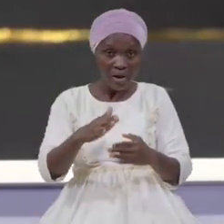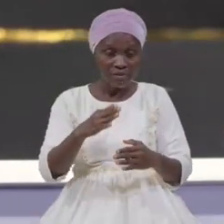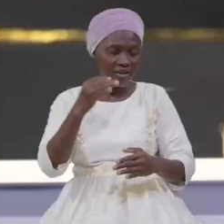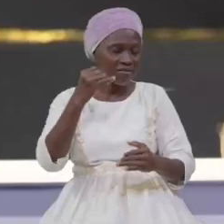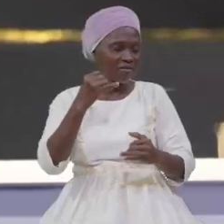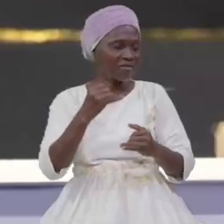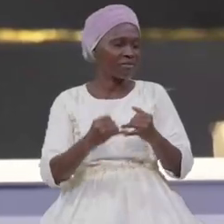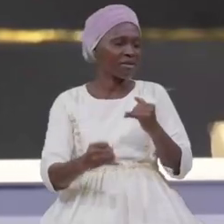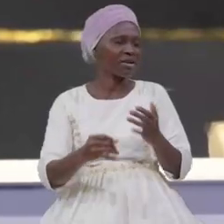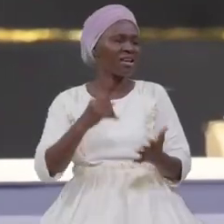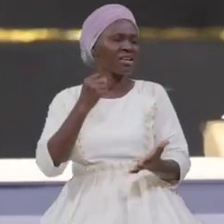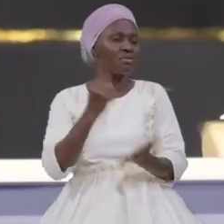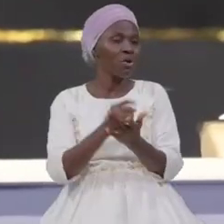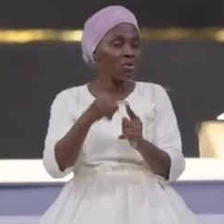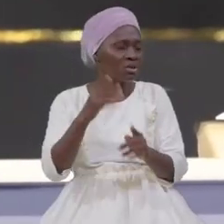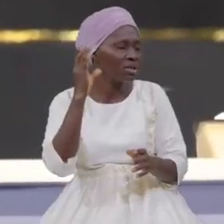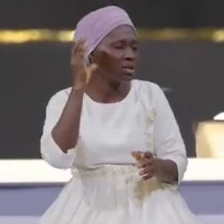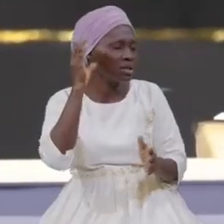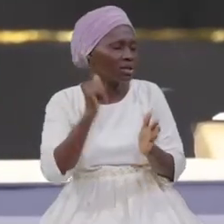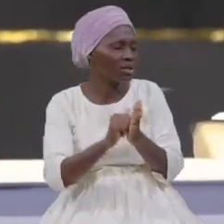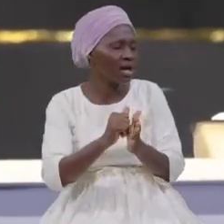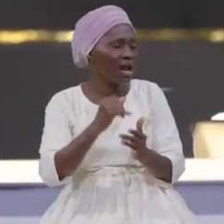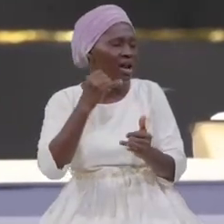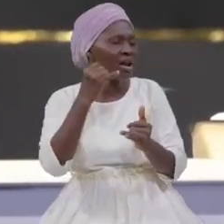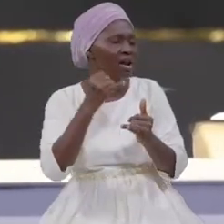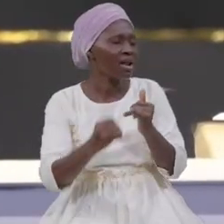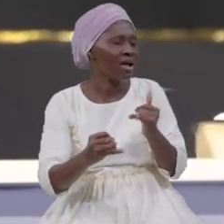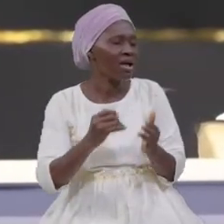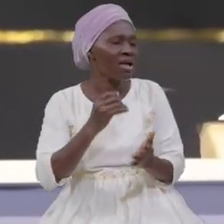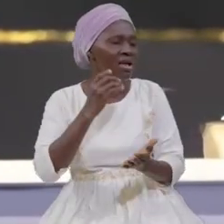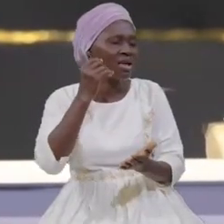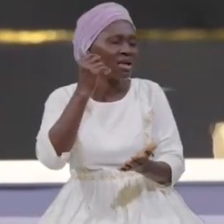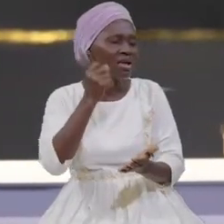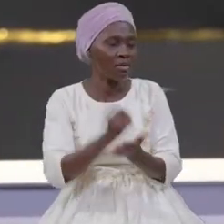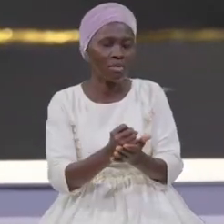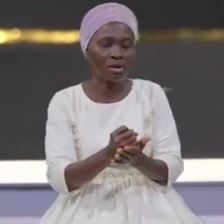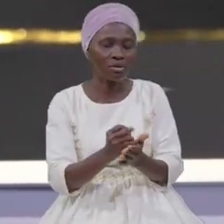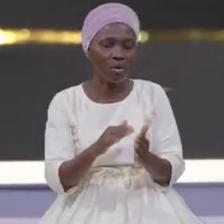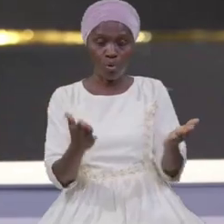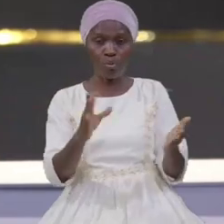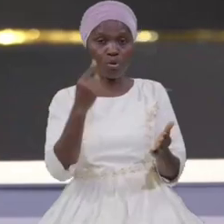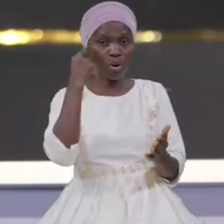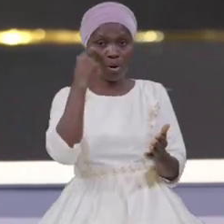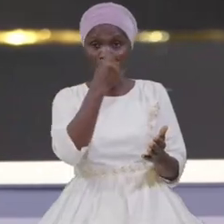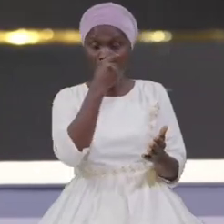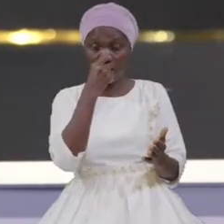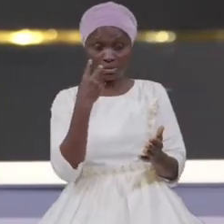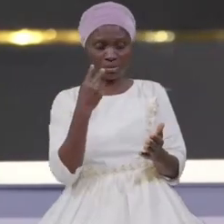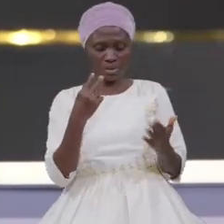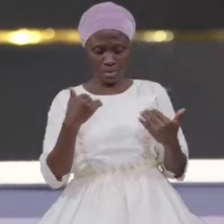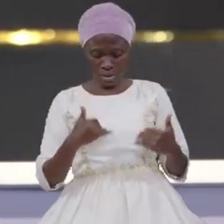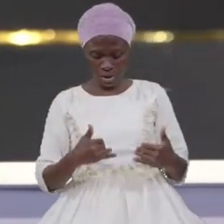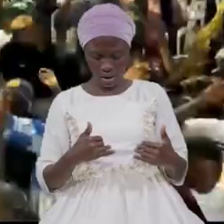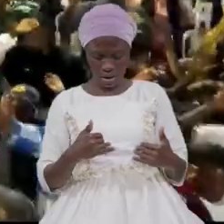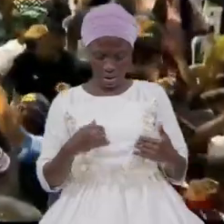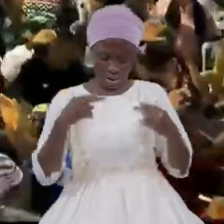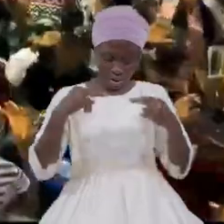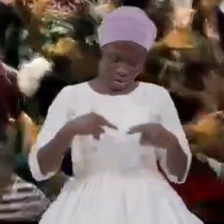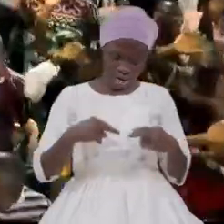Amen, quand tu entendras ce dernier Amen, ouvre tes yeux, regarde-toi, et tu verras que la maladie est